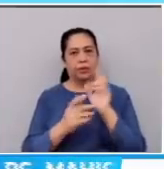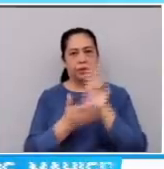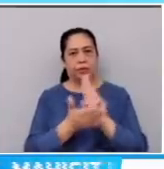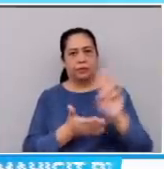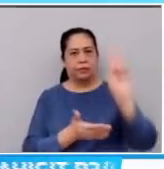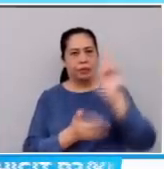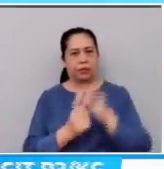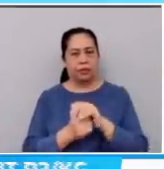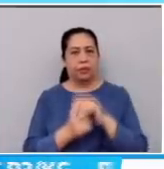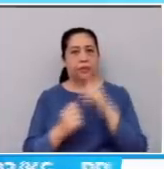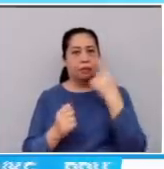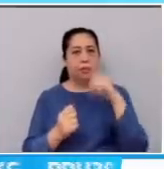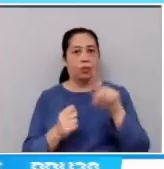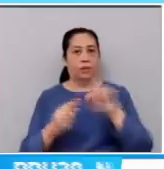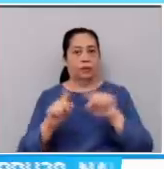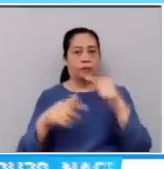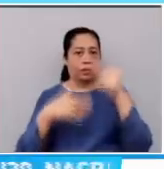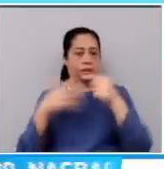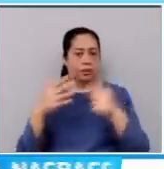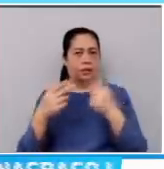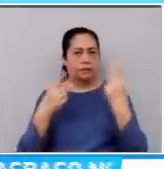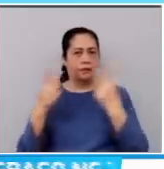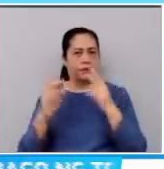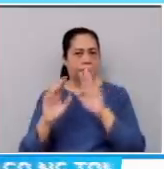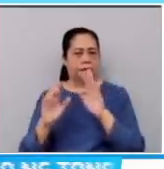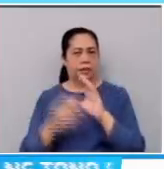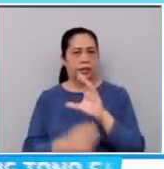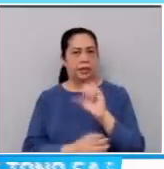yan sa iba pang mga detalye, bisitahin ang